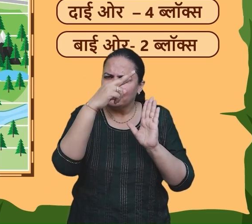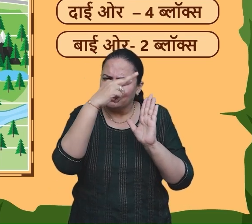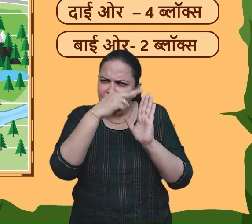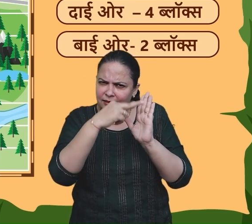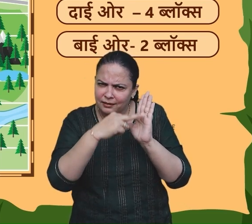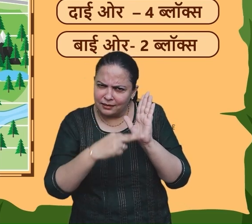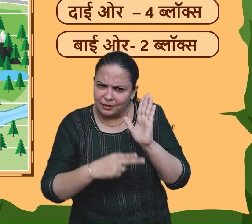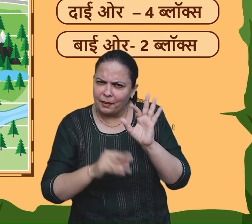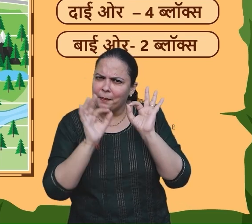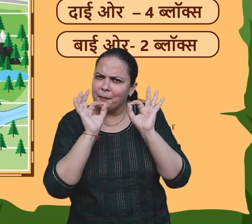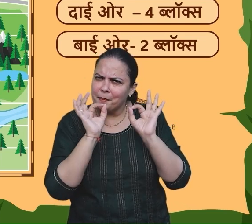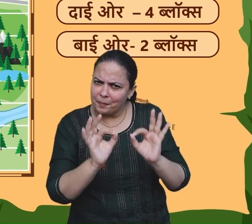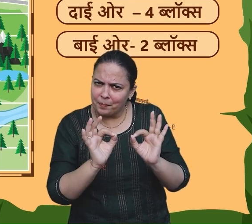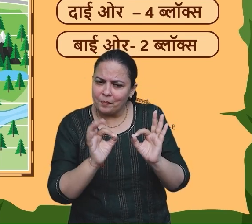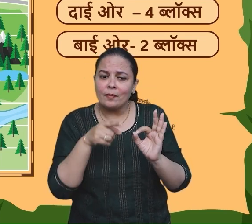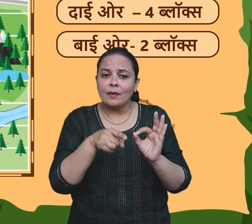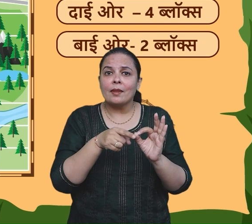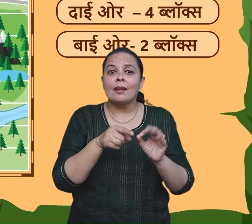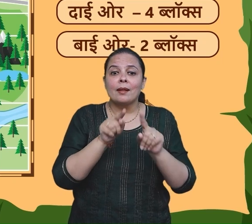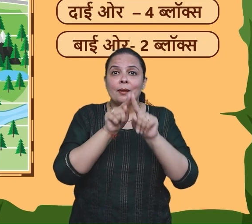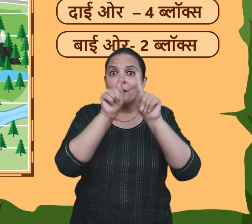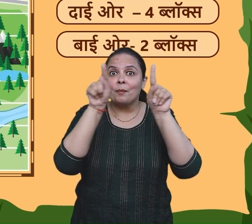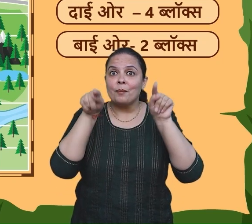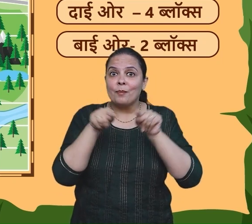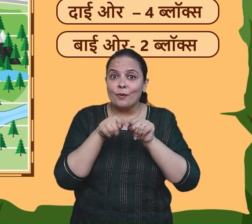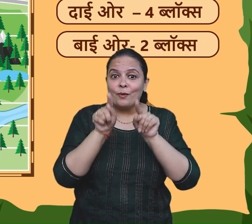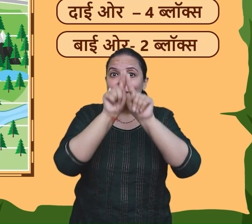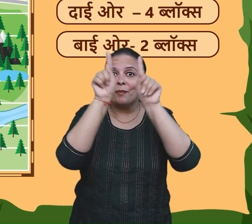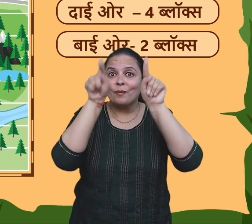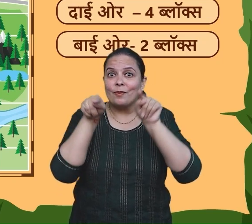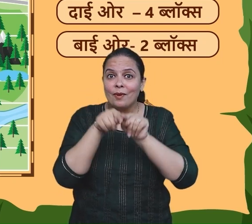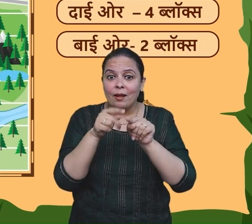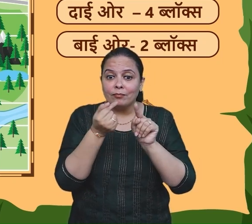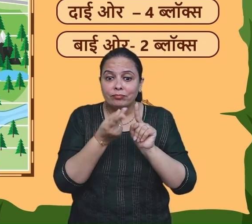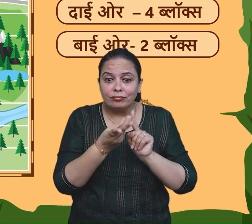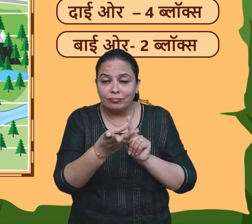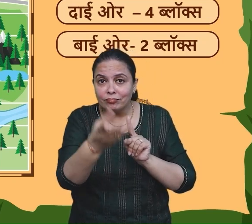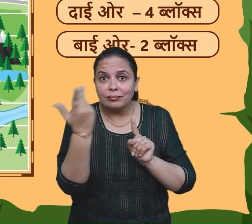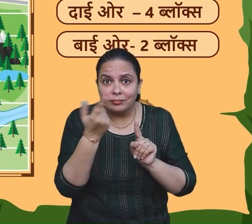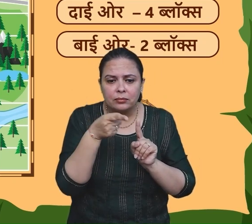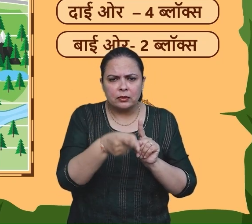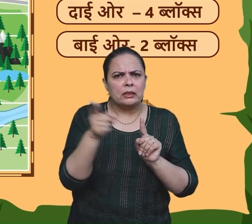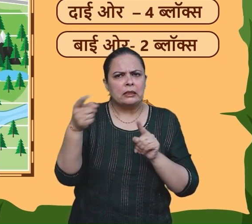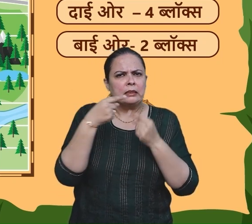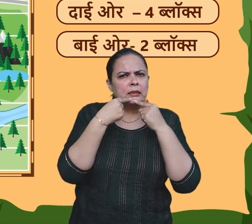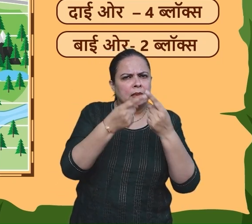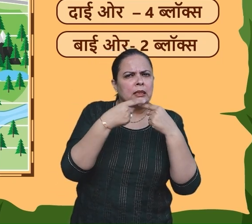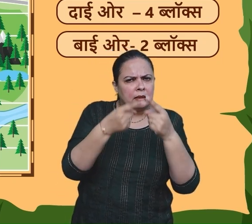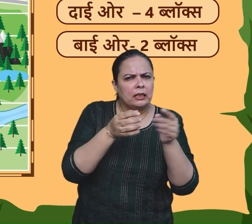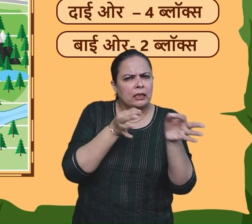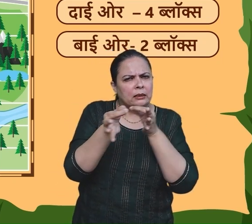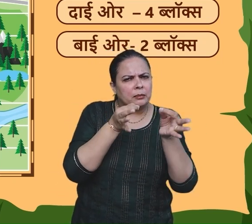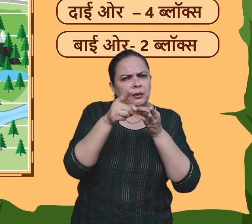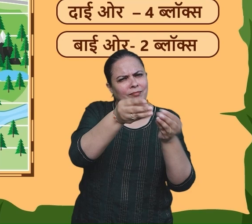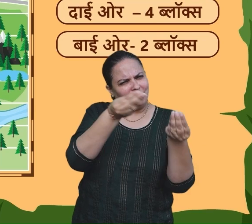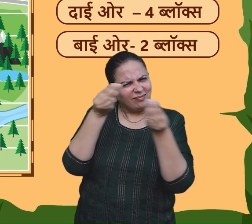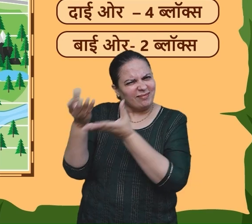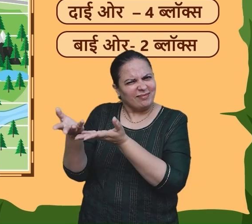सही ब्लॉक पर क्लिक करते हुए रास्ता बताइए। चलिए शुरू करते हैं।